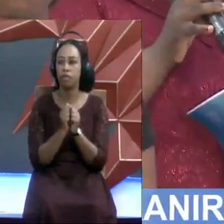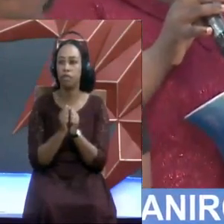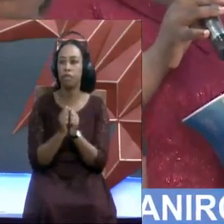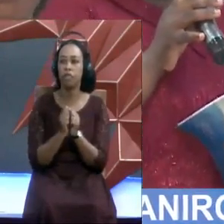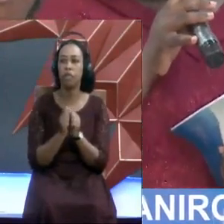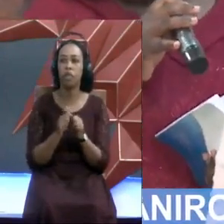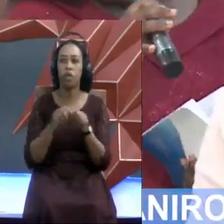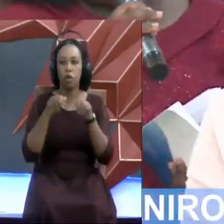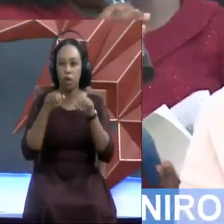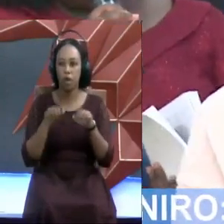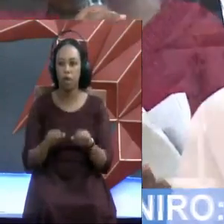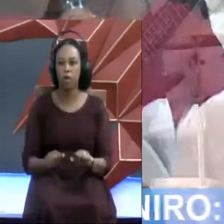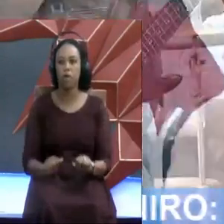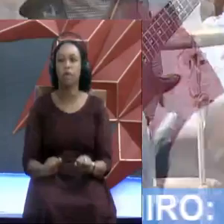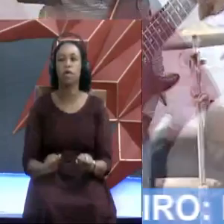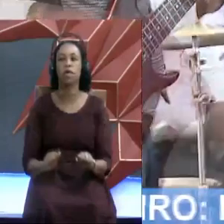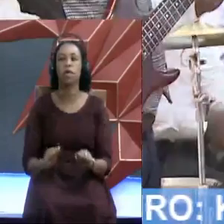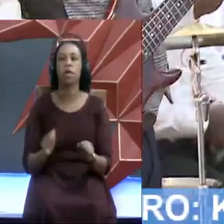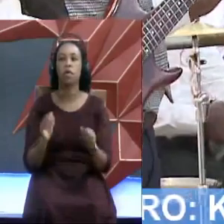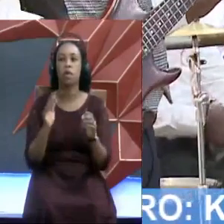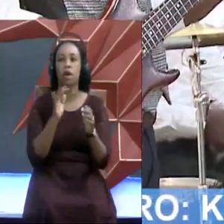wa